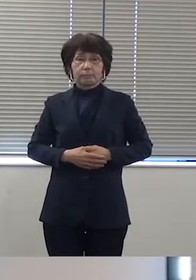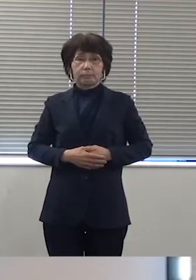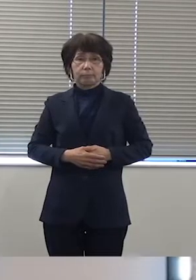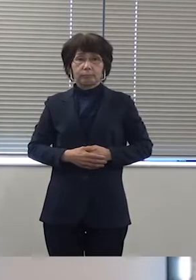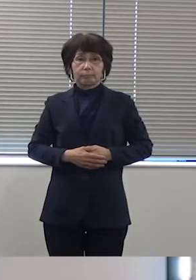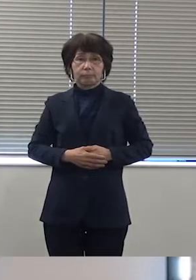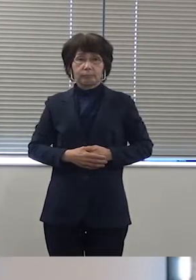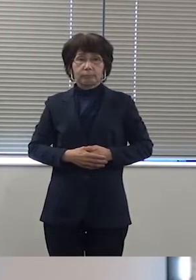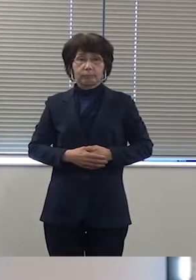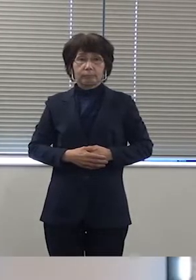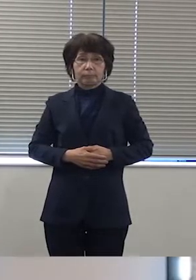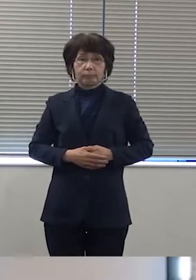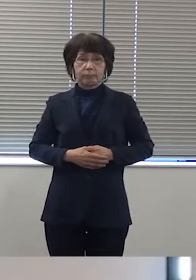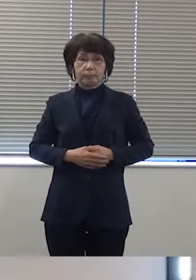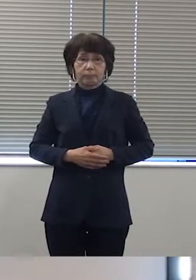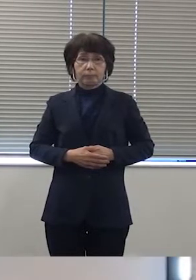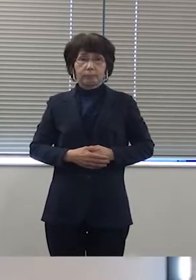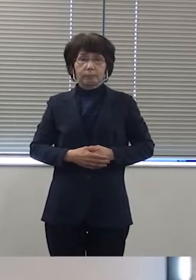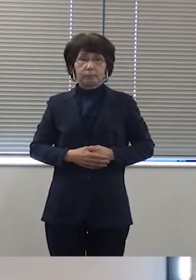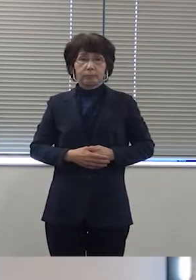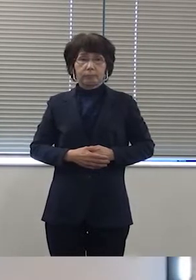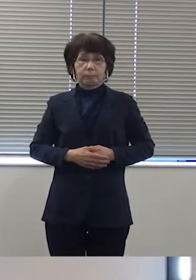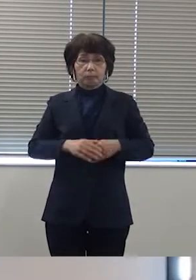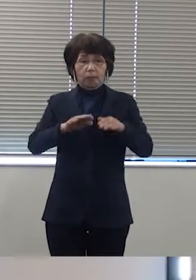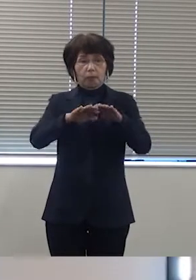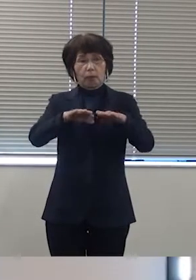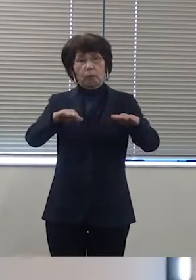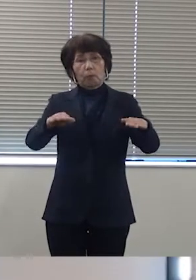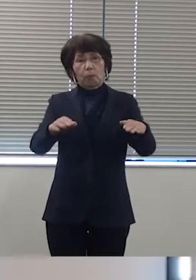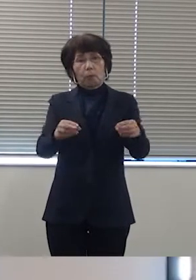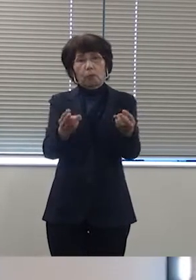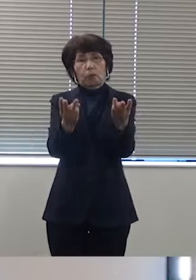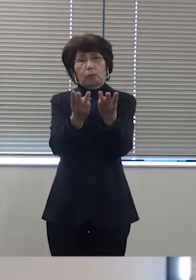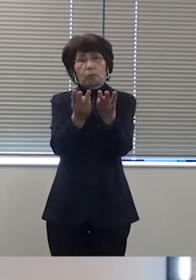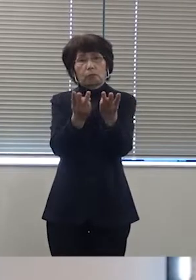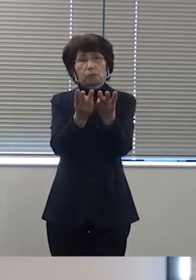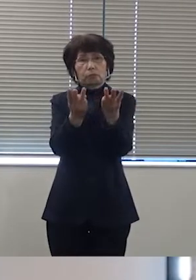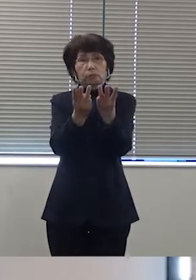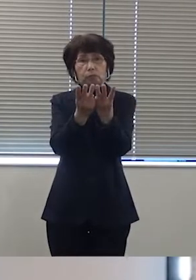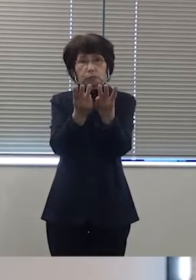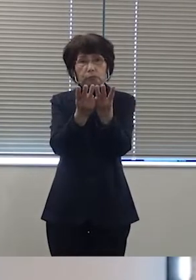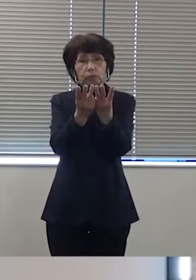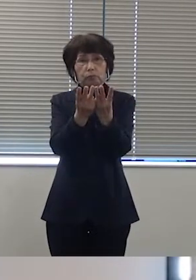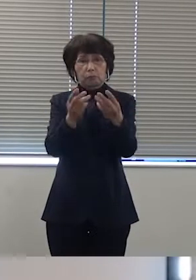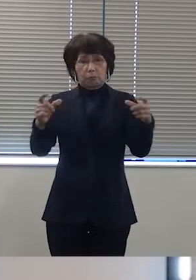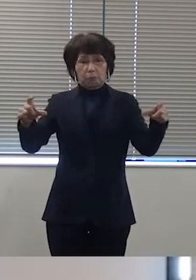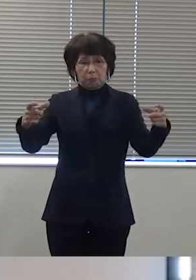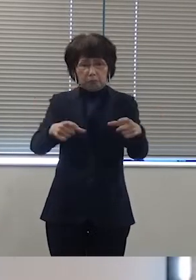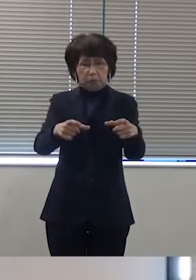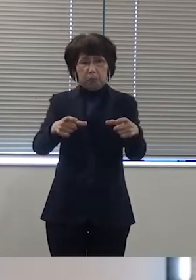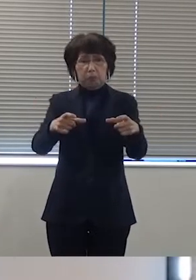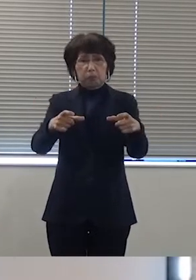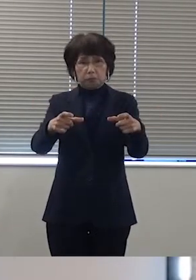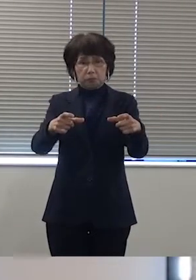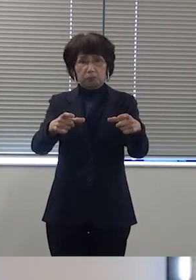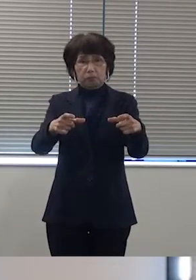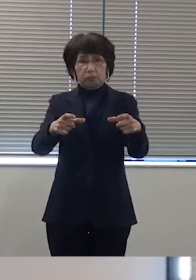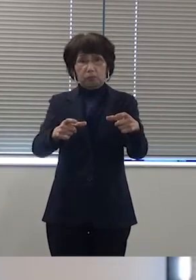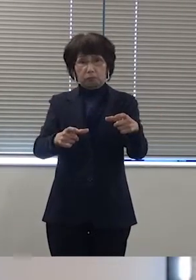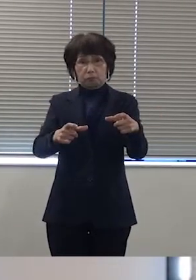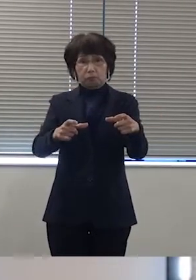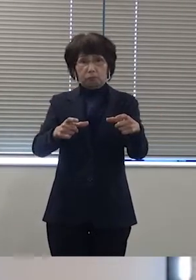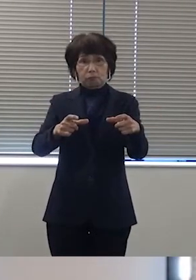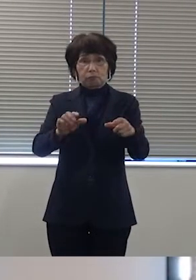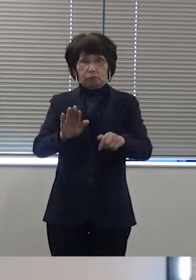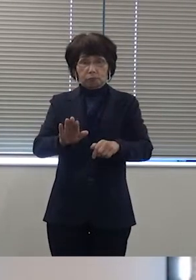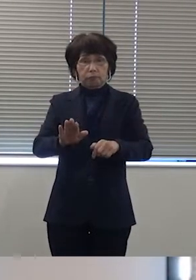非常に子どもさんの数が極端に今減ってきておりますので、